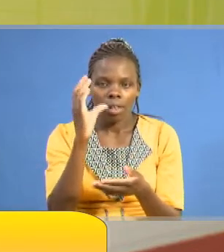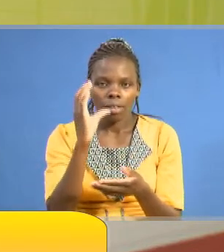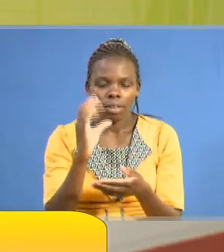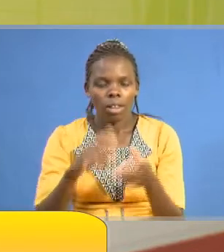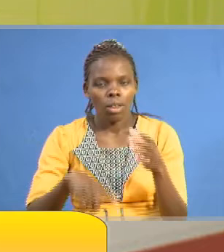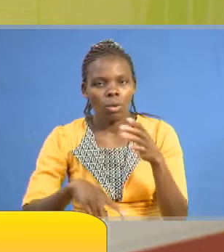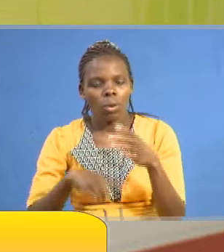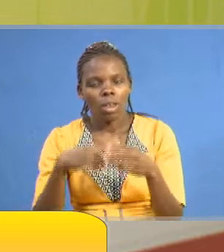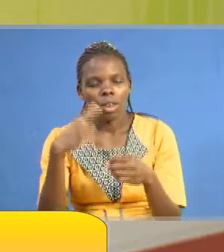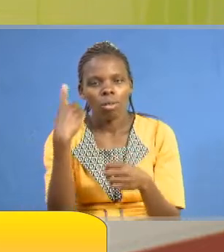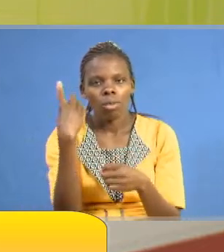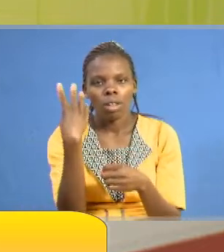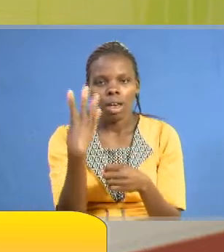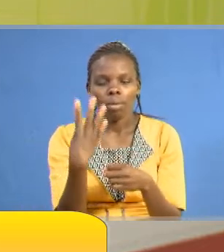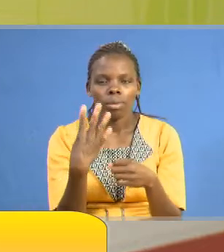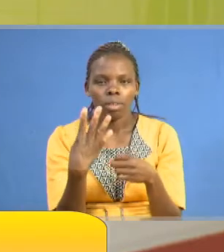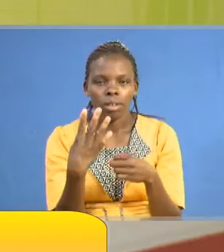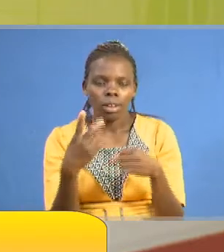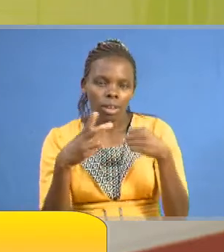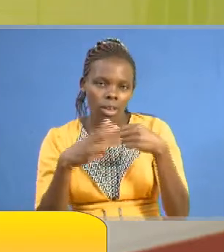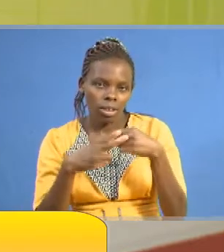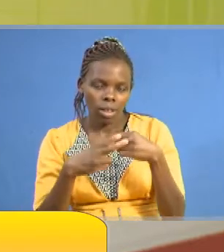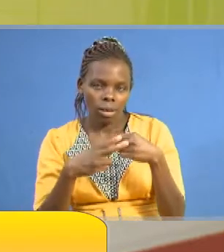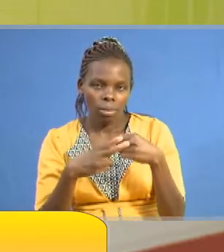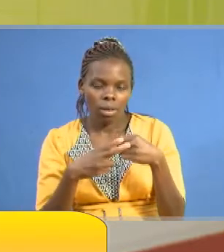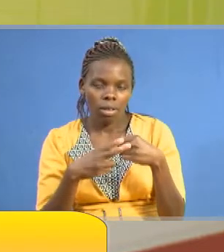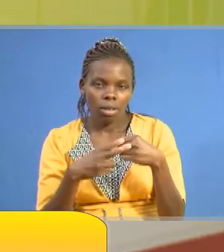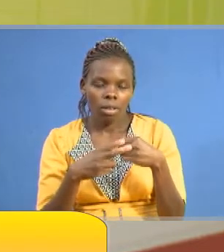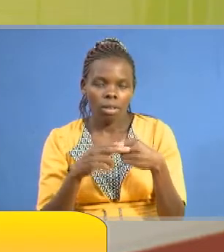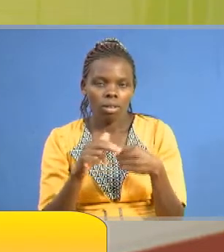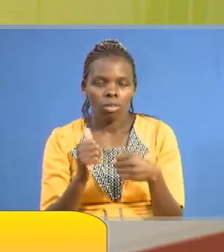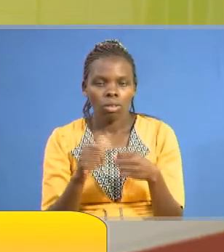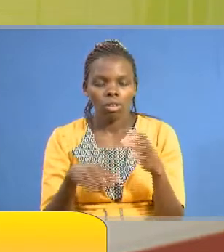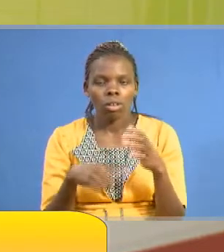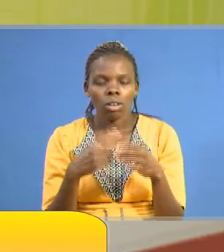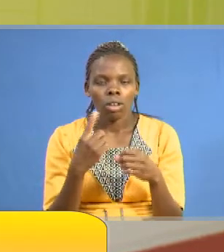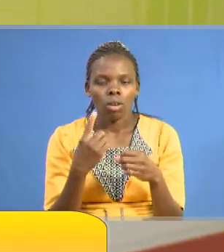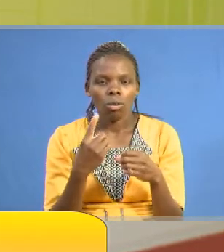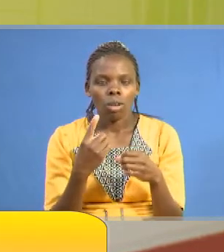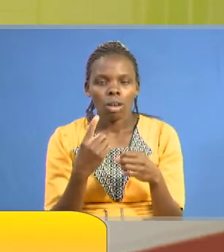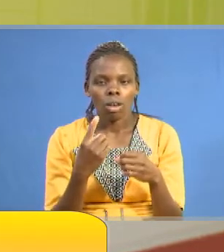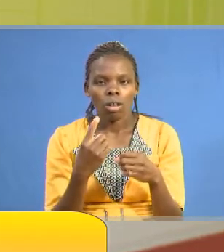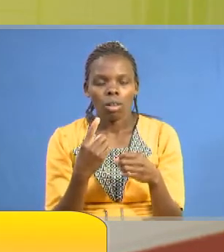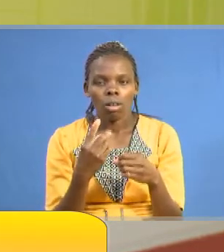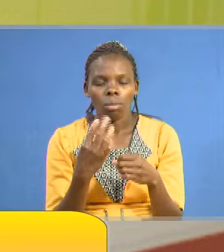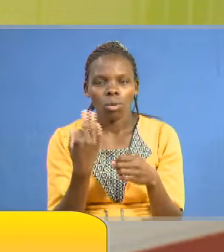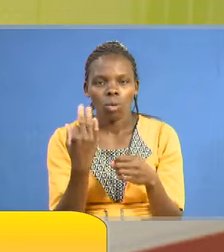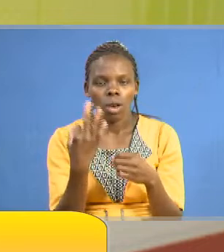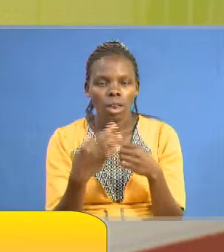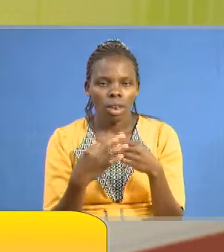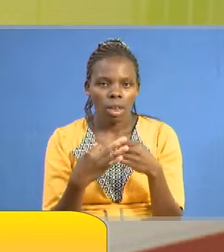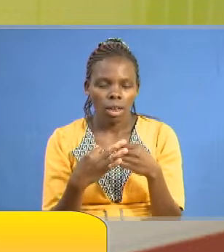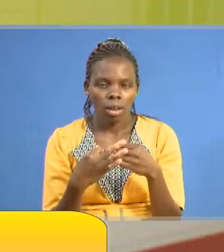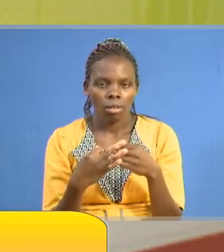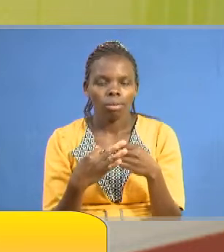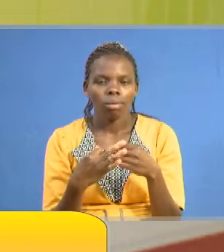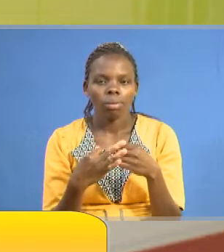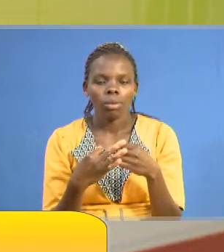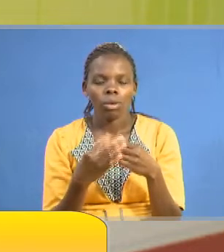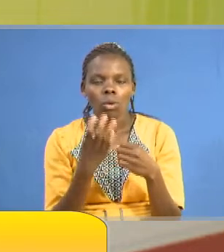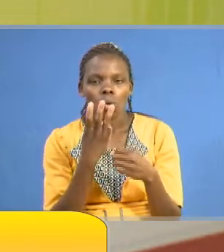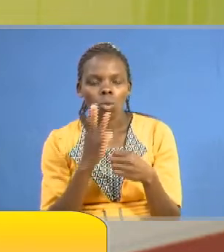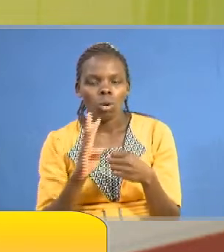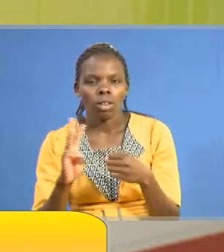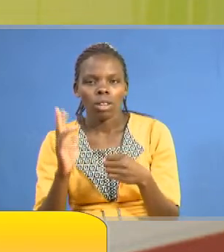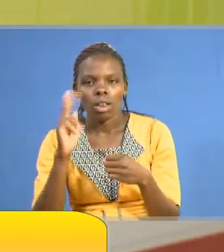kwa 57% ya kura za bunge, huku pia ikishinda kura zaidi katika mikoa 8 pasi na mkoa wa Western